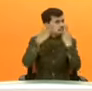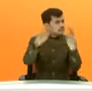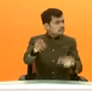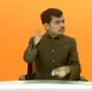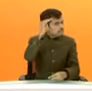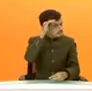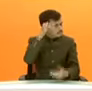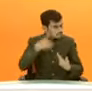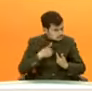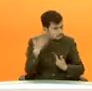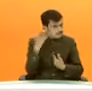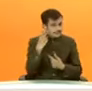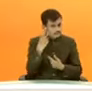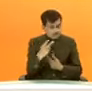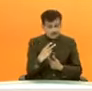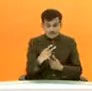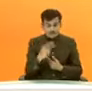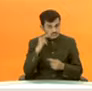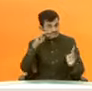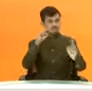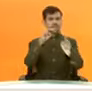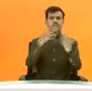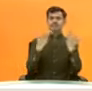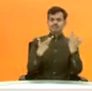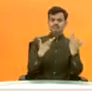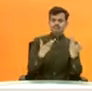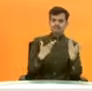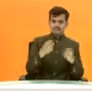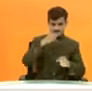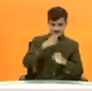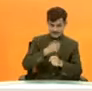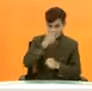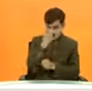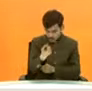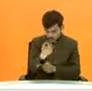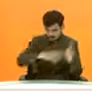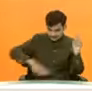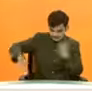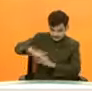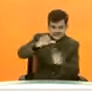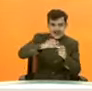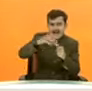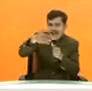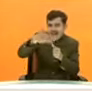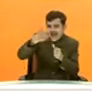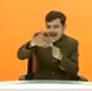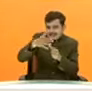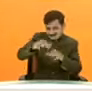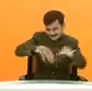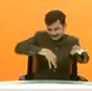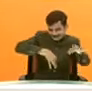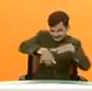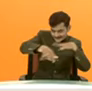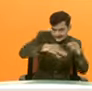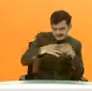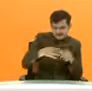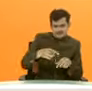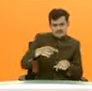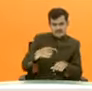देखी जिसने मेरा ध्यान खींचा। गुजरात के अहमदाबाद शहर में